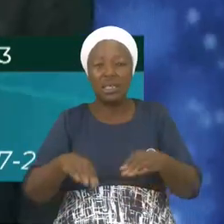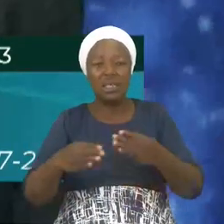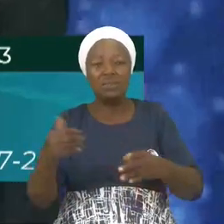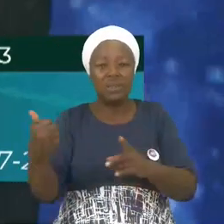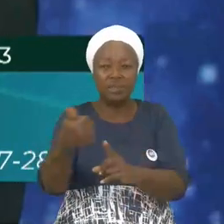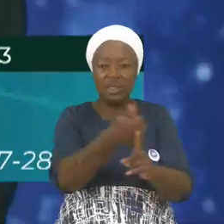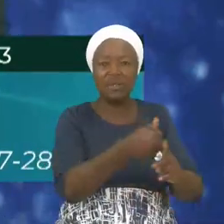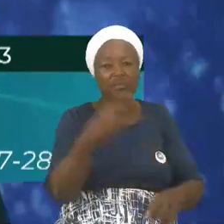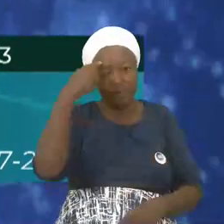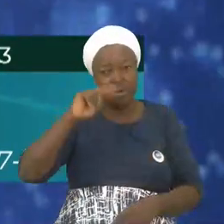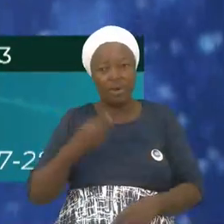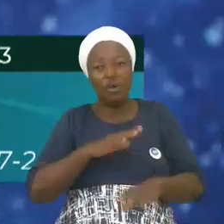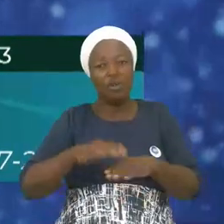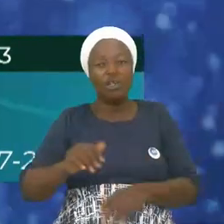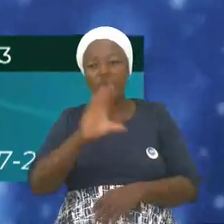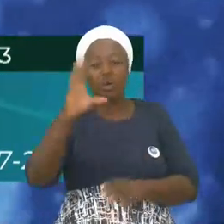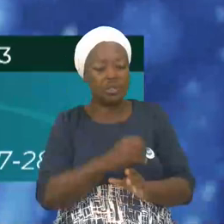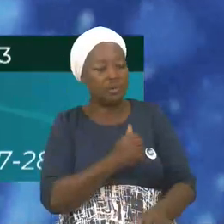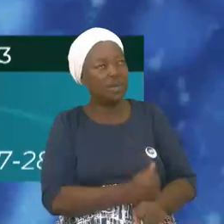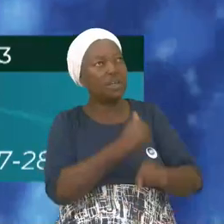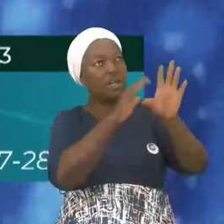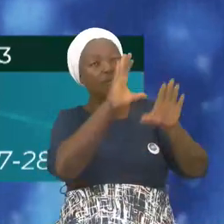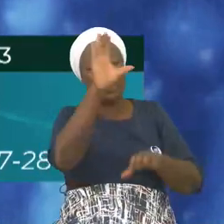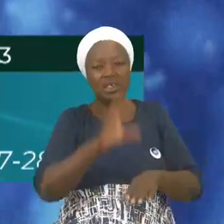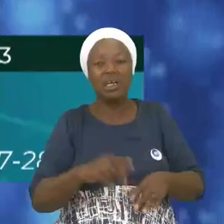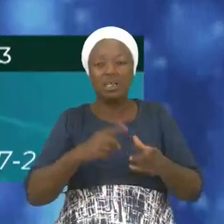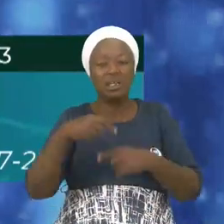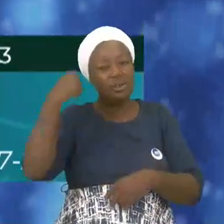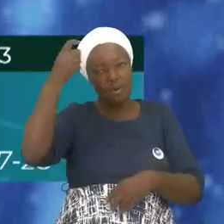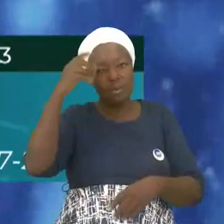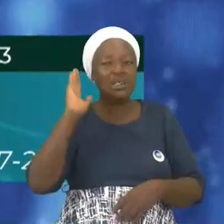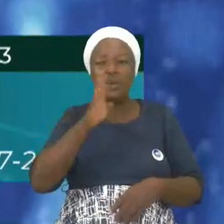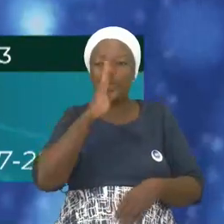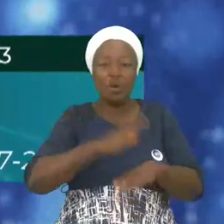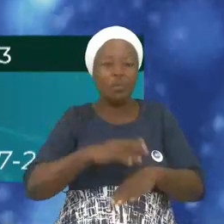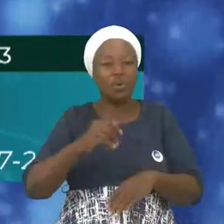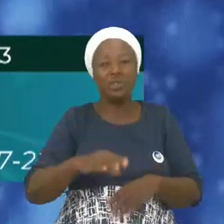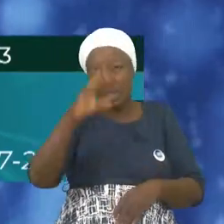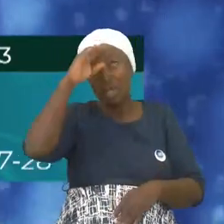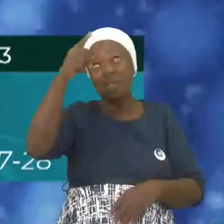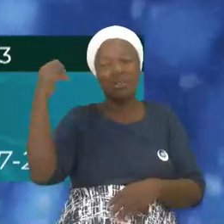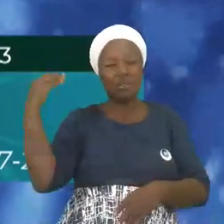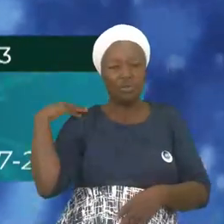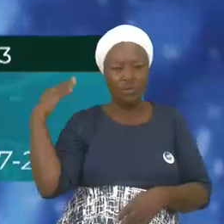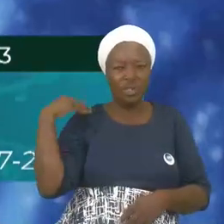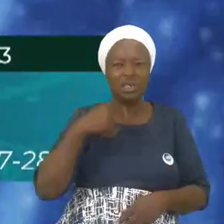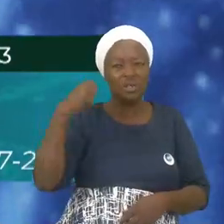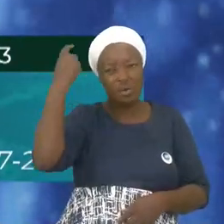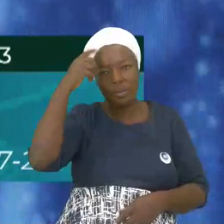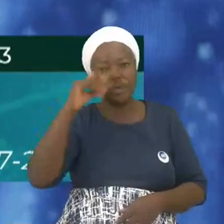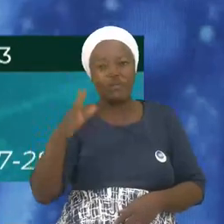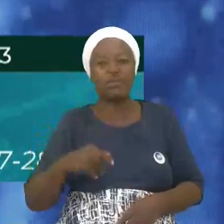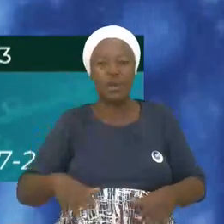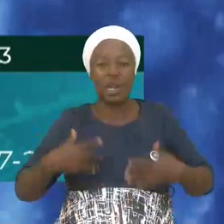Un enfant nous est donné. Il s'est donné pour nous. Verset 5. Quand un enfant nous est né, un fils nous est donné. La